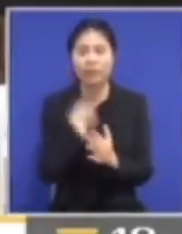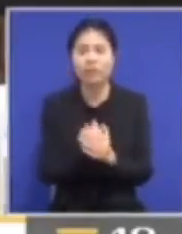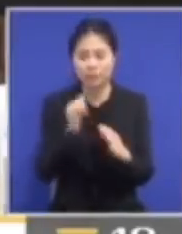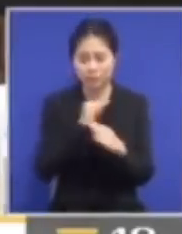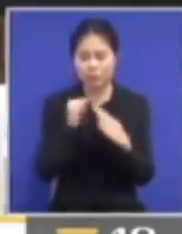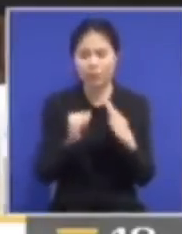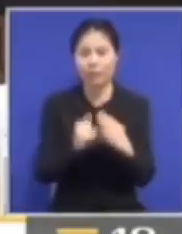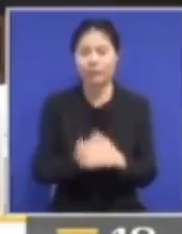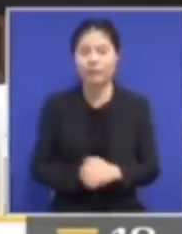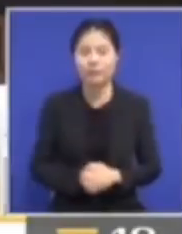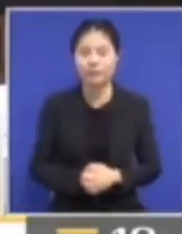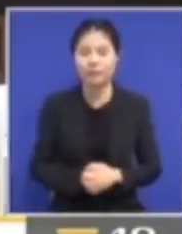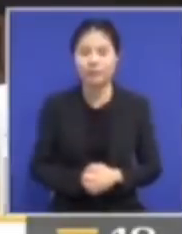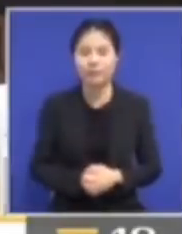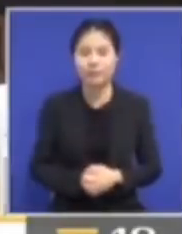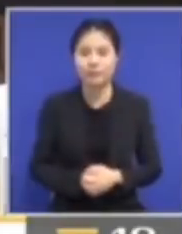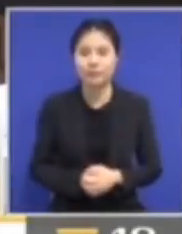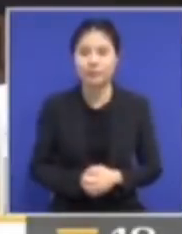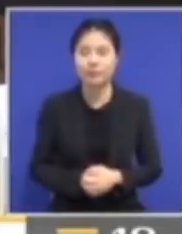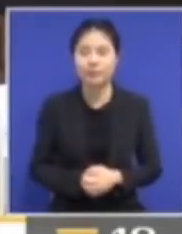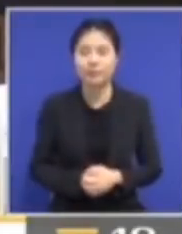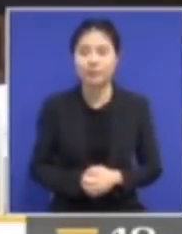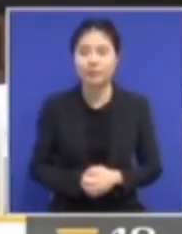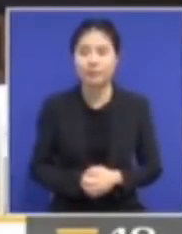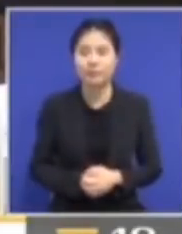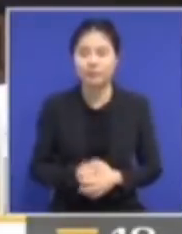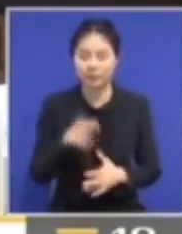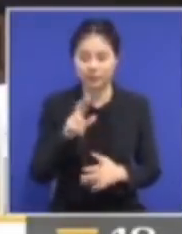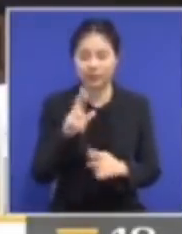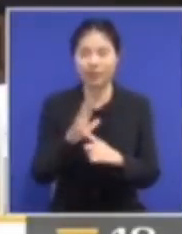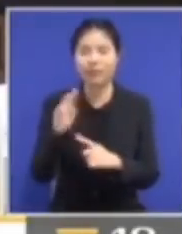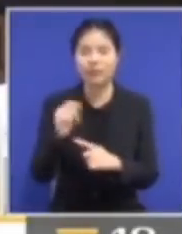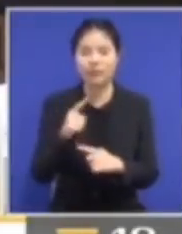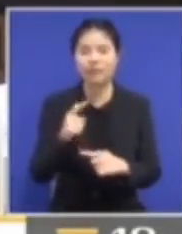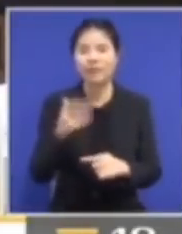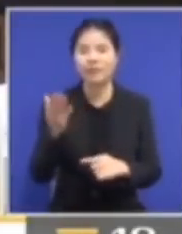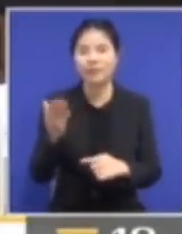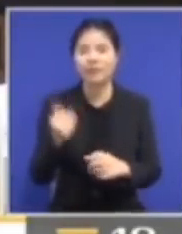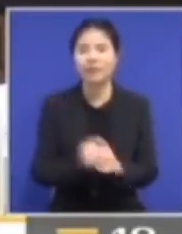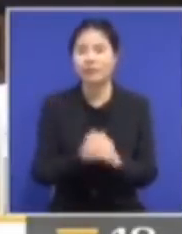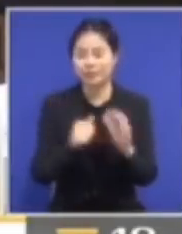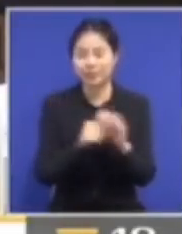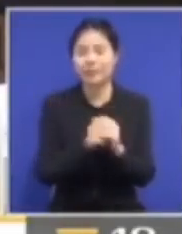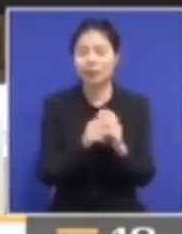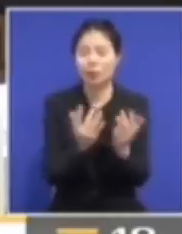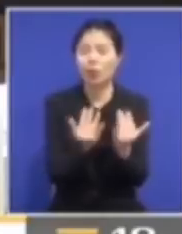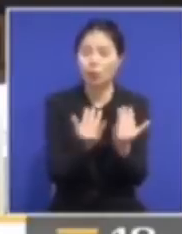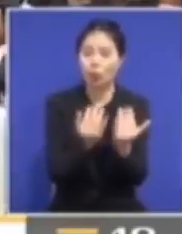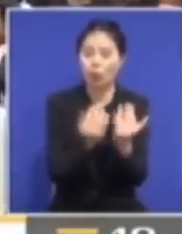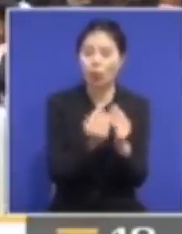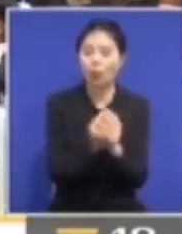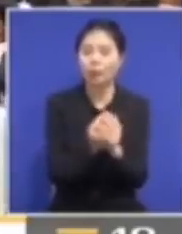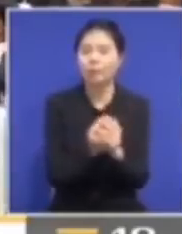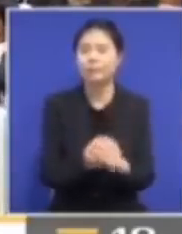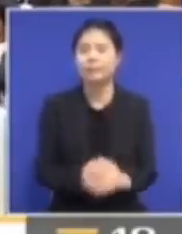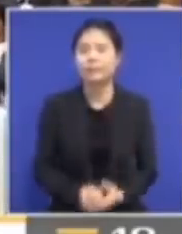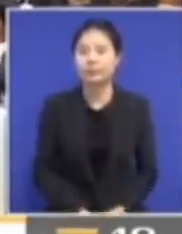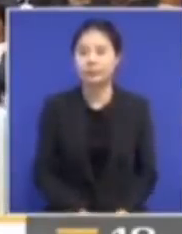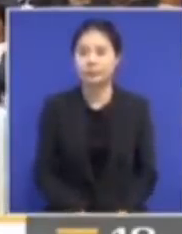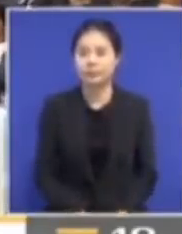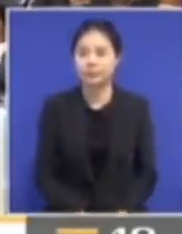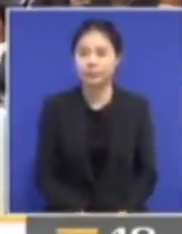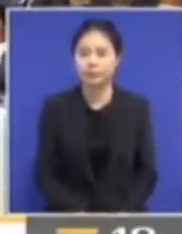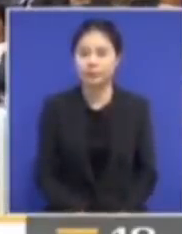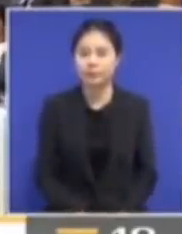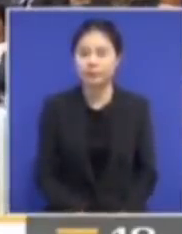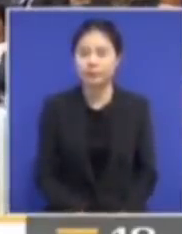ครับ คราวนี้เชิญท่านครับข้างหลังท่านรังสิมันยังเดี๋ยวความต้องตามลำดับ ครับเชิญครับท่าน ครับก็